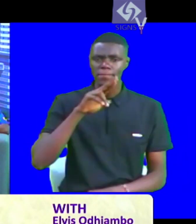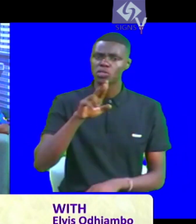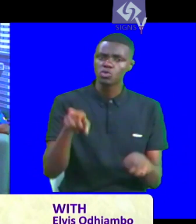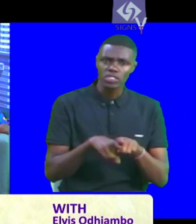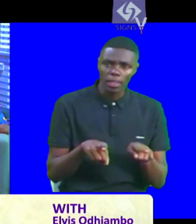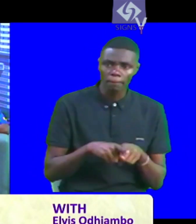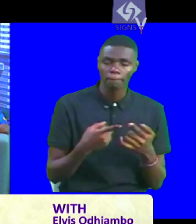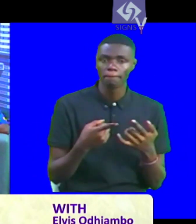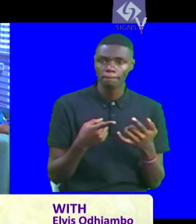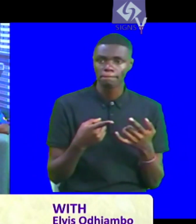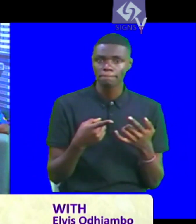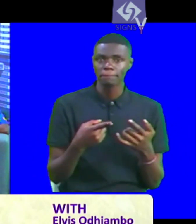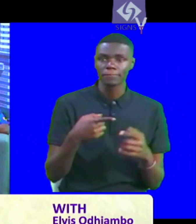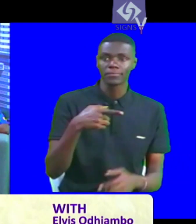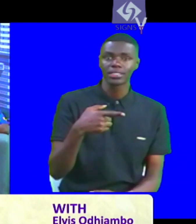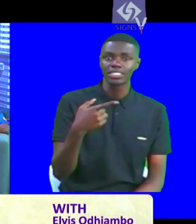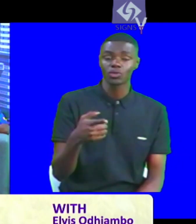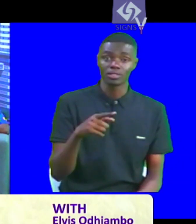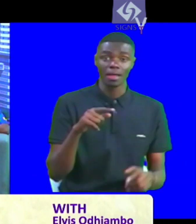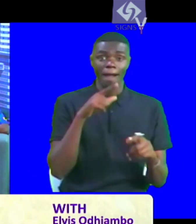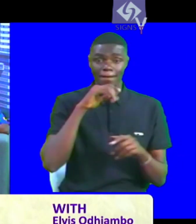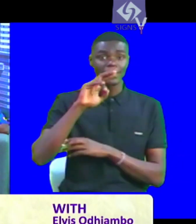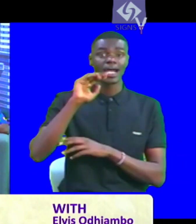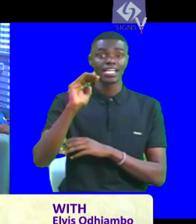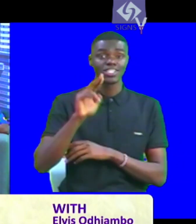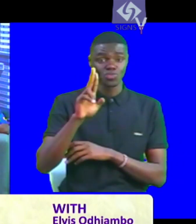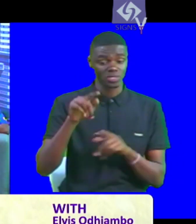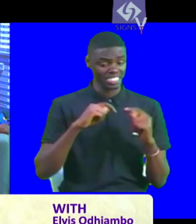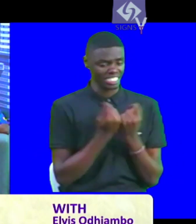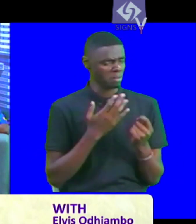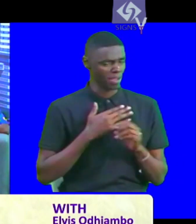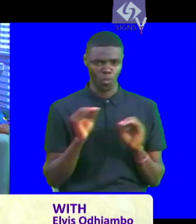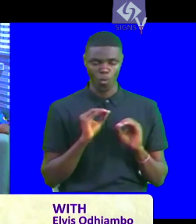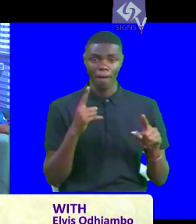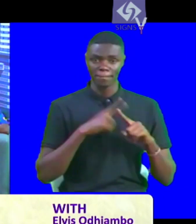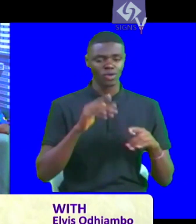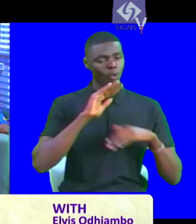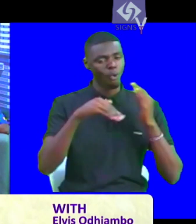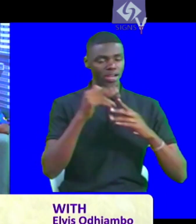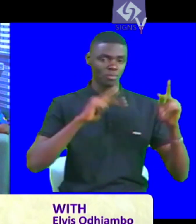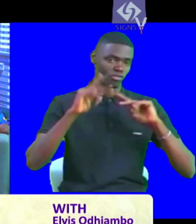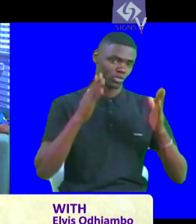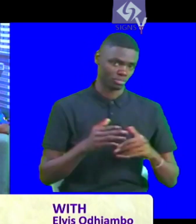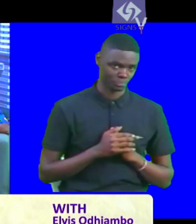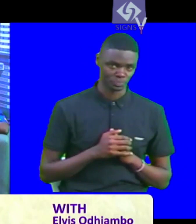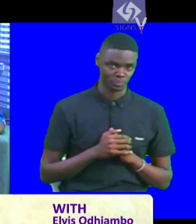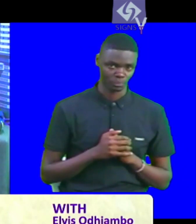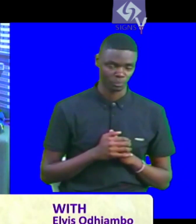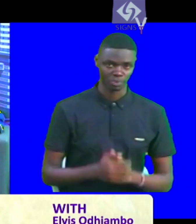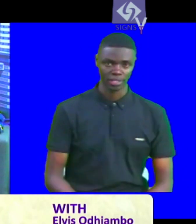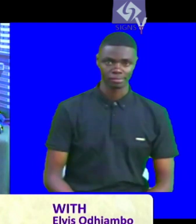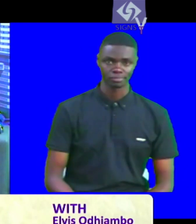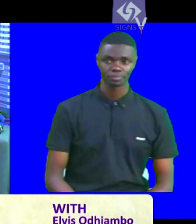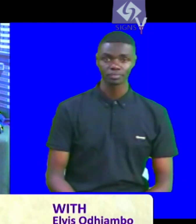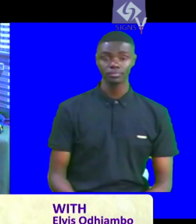watu wa Man U vile series yani ni vile yani si timu yangu lakini wote ni profession. Unajua ni kama sasa hivi unaweza